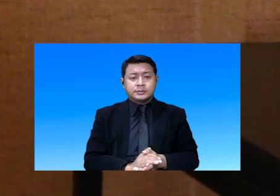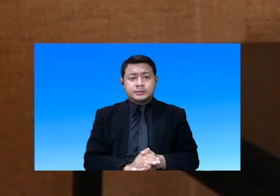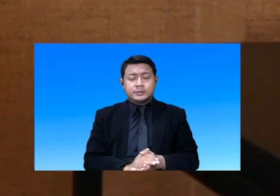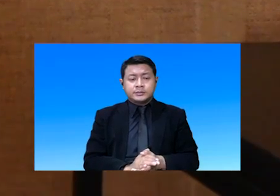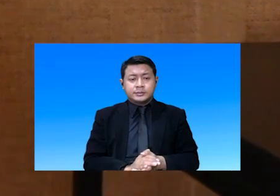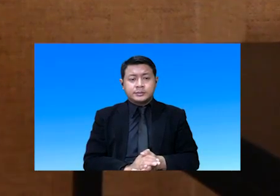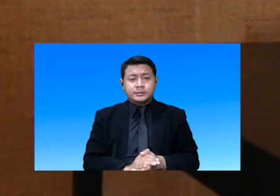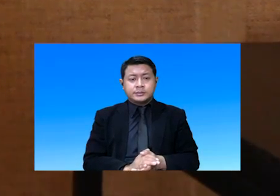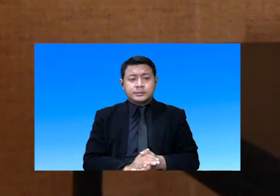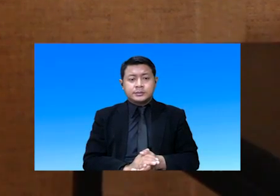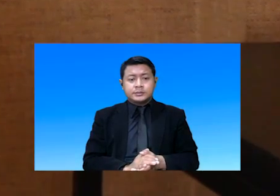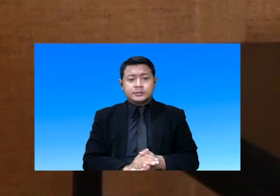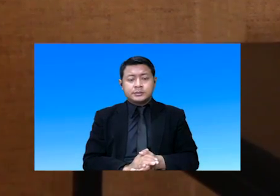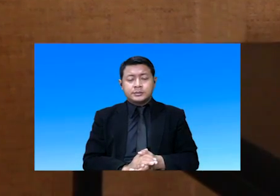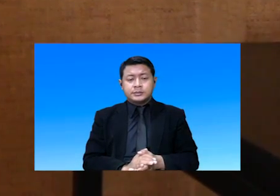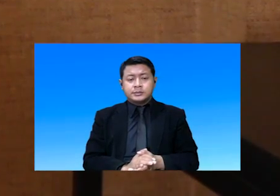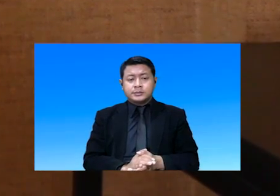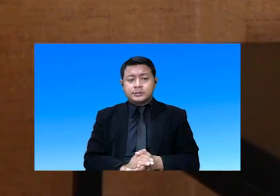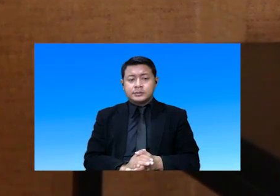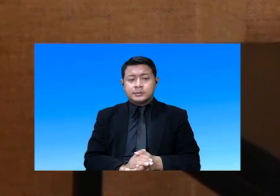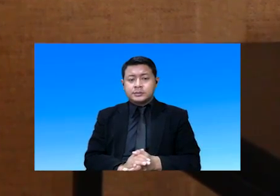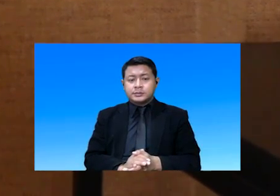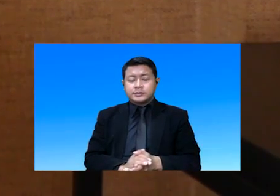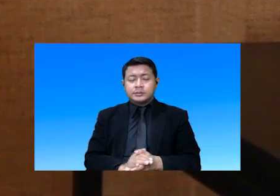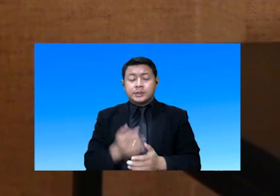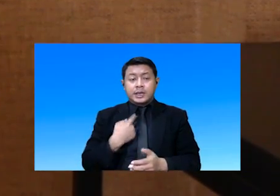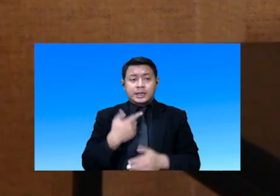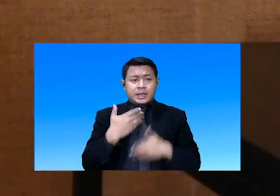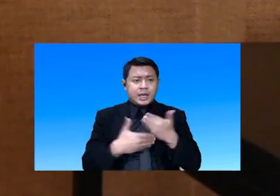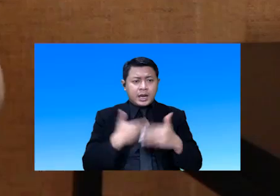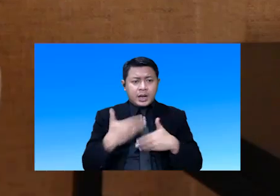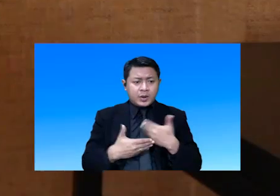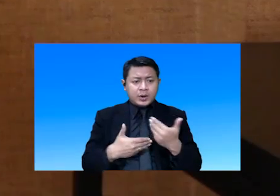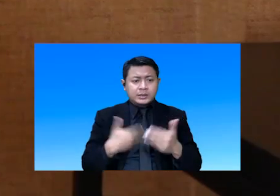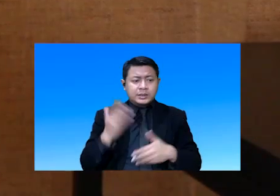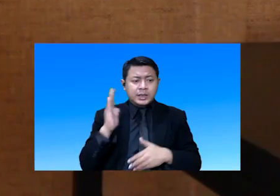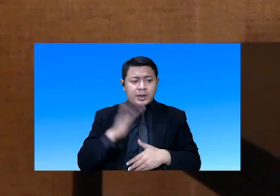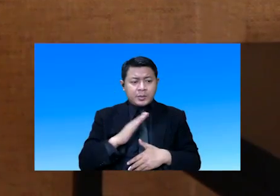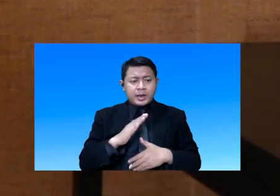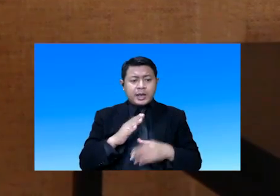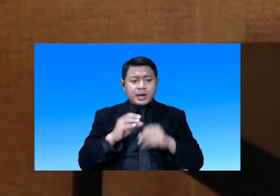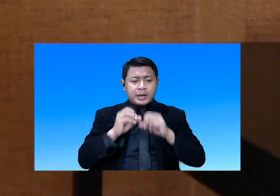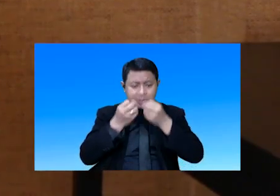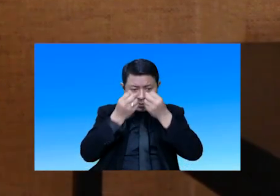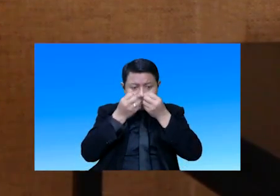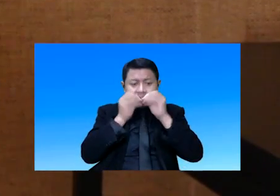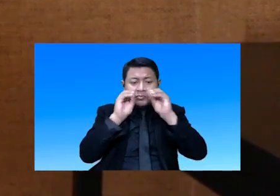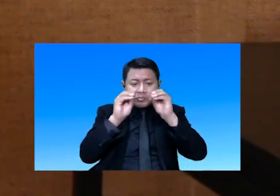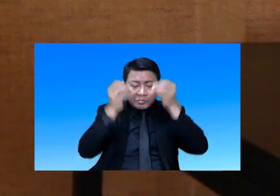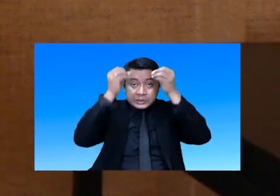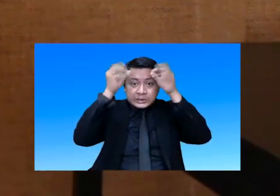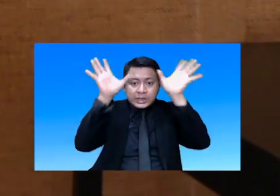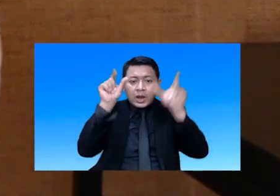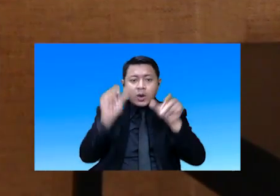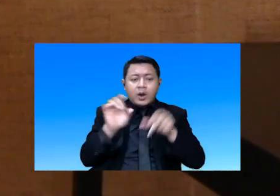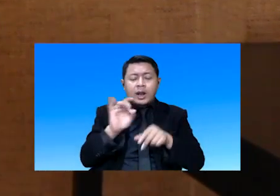sifatnya banal aja gitu ya, tapi kita melakukan hal yang setiap harinya mencerahkan orang lain. Mungkin berat teman-teman, pastinya